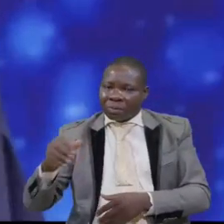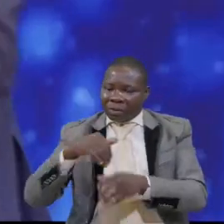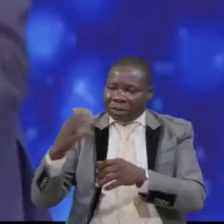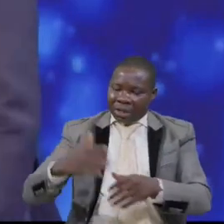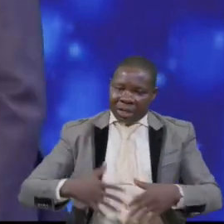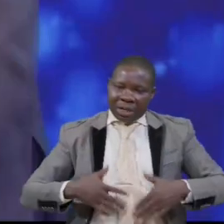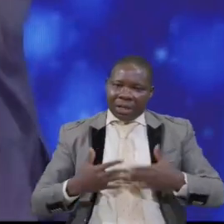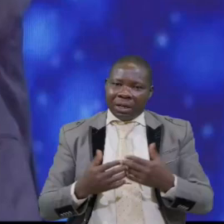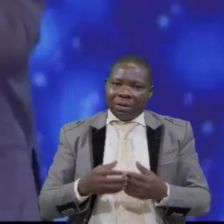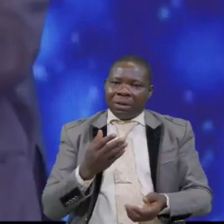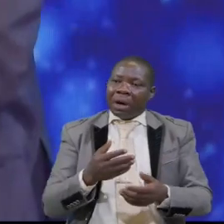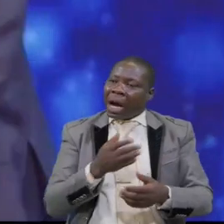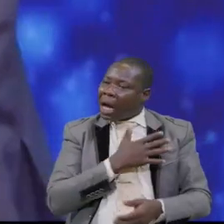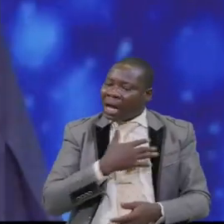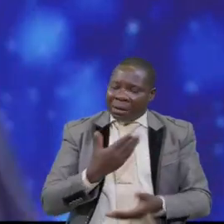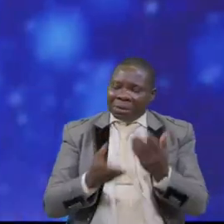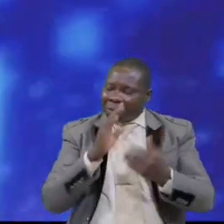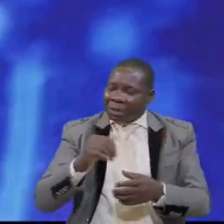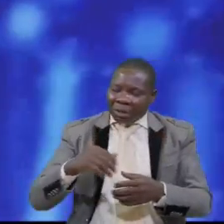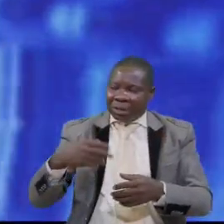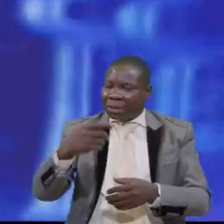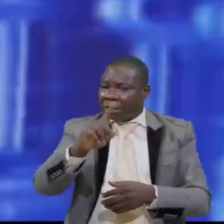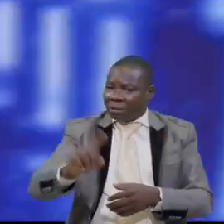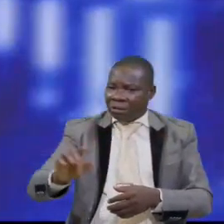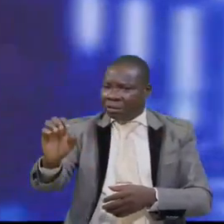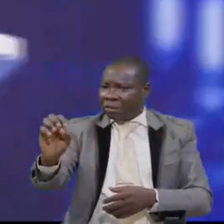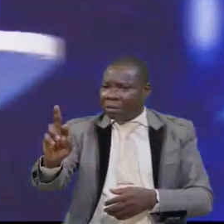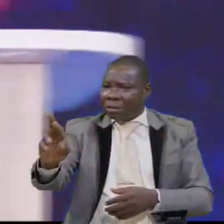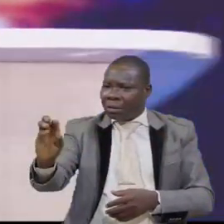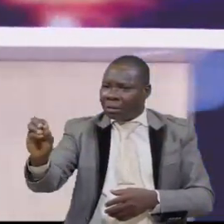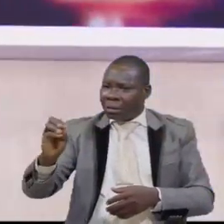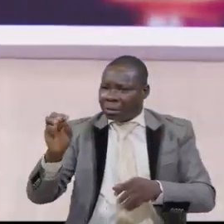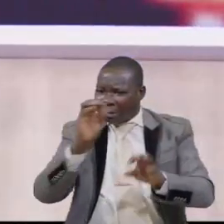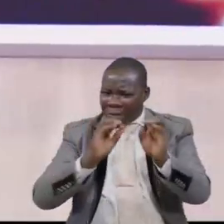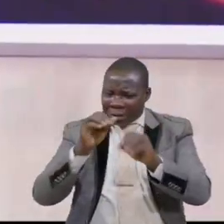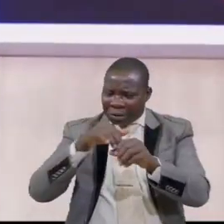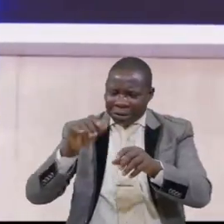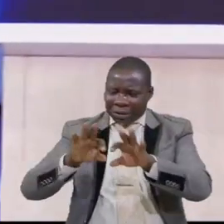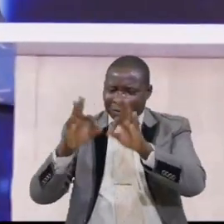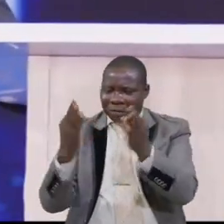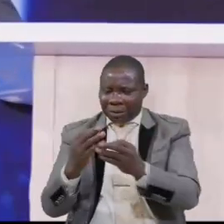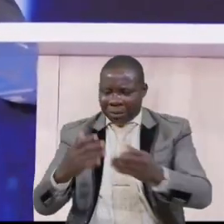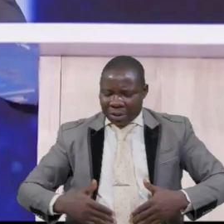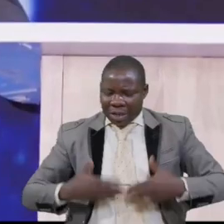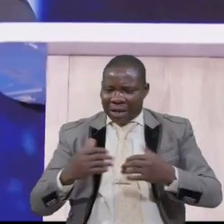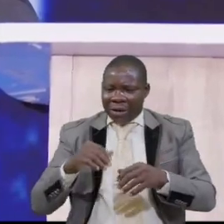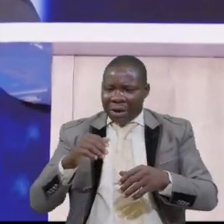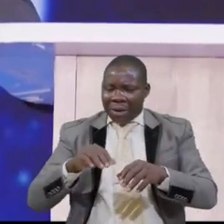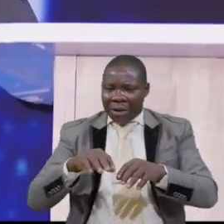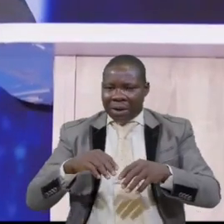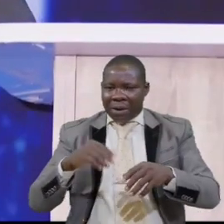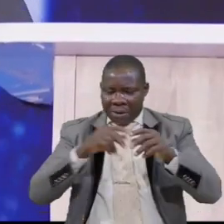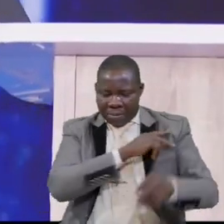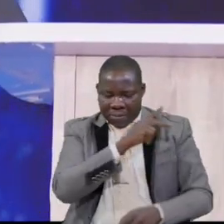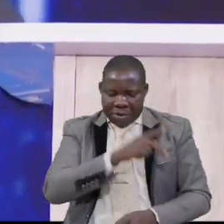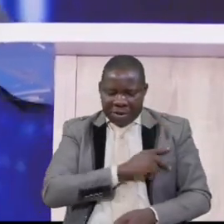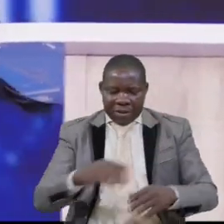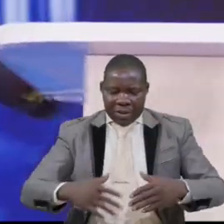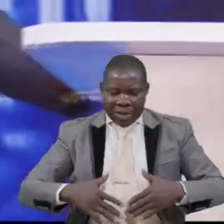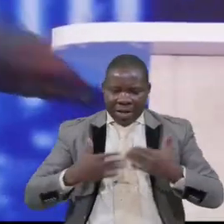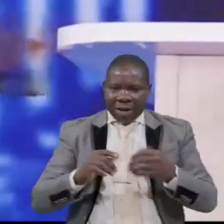peut être un zéro dans sa vie privée pour être un zéro même dans sa vie familial mais oh sur le tableau il voyait oh le